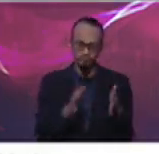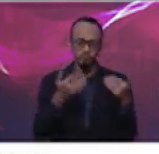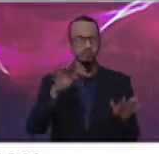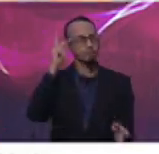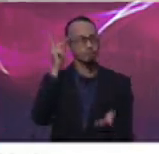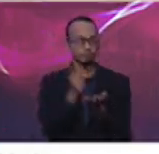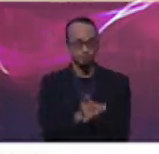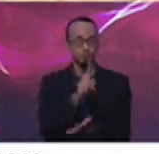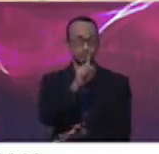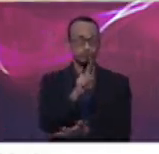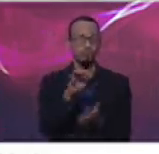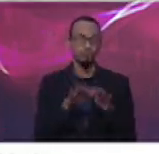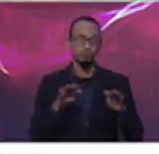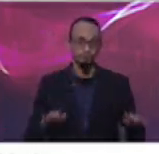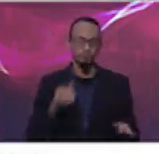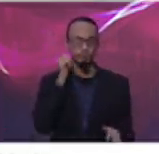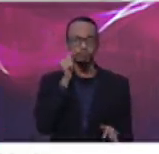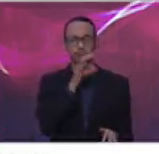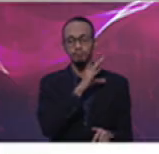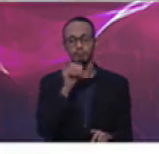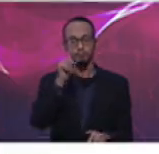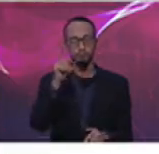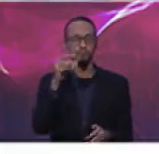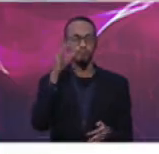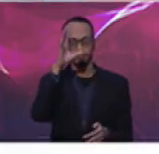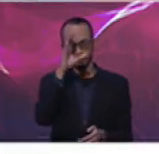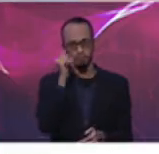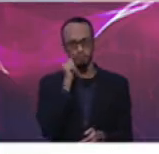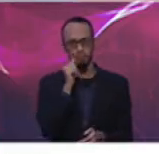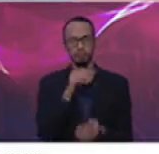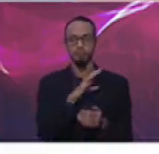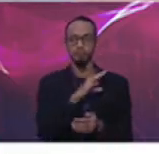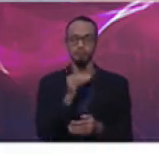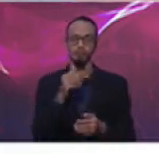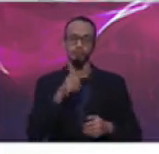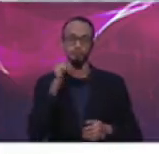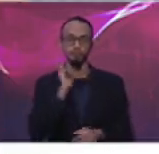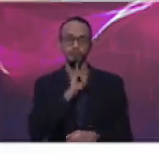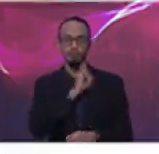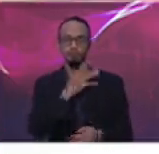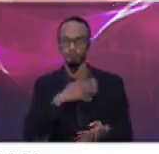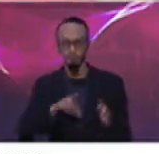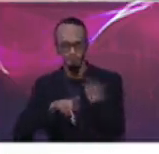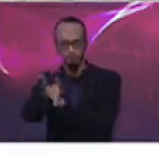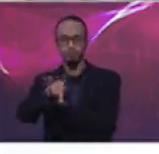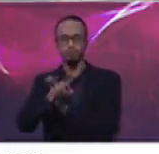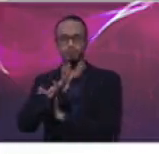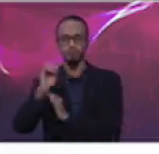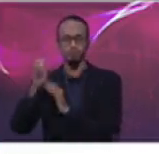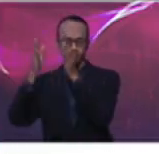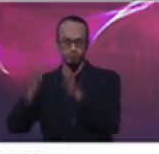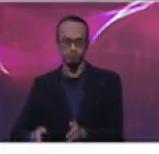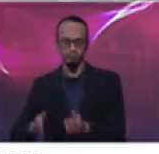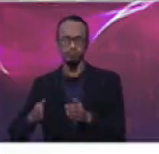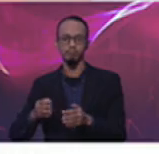seorang kanak-kanak perempuan dan seorang wanita Israel berkata tenteranya membunuh 40 pejuang Hamas sedangkan sekolah yang diserang itu